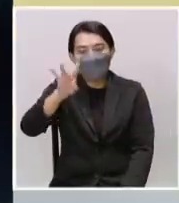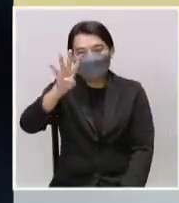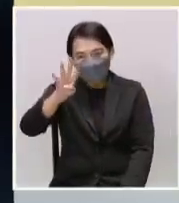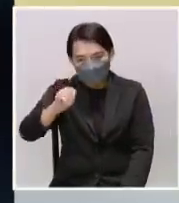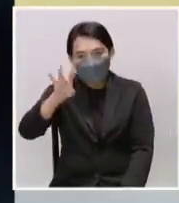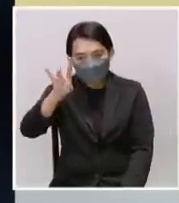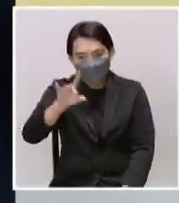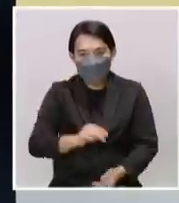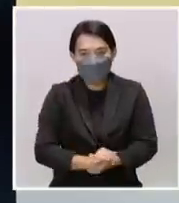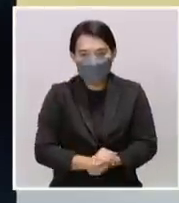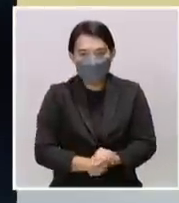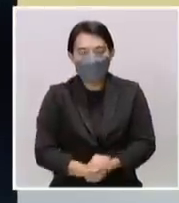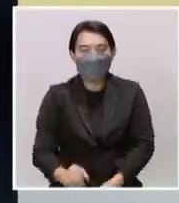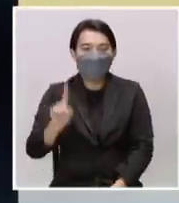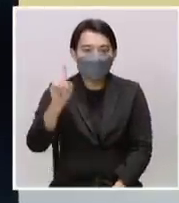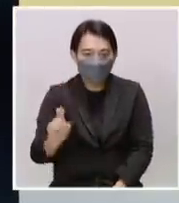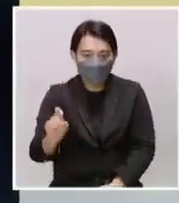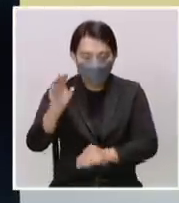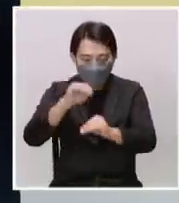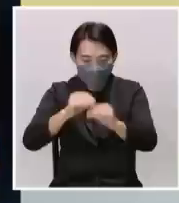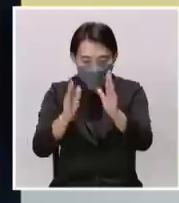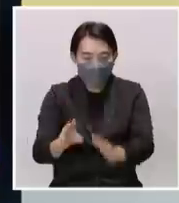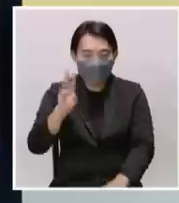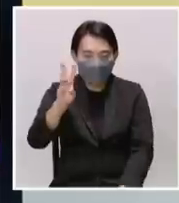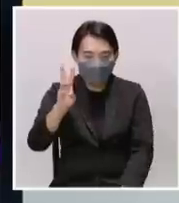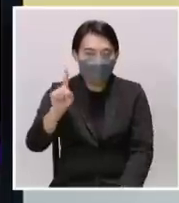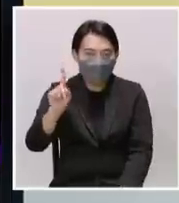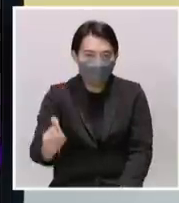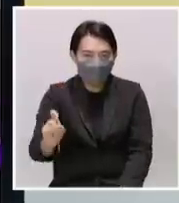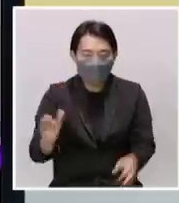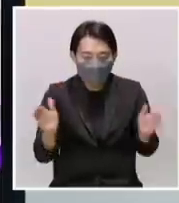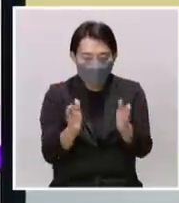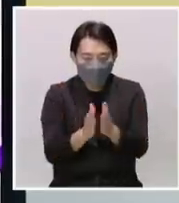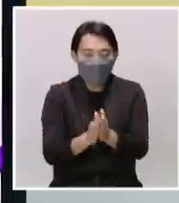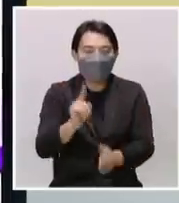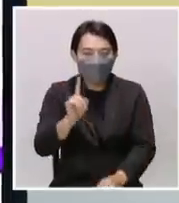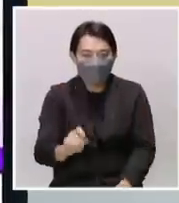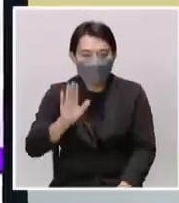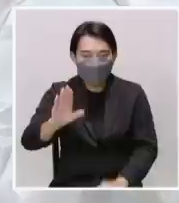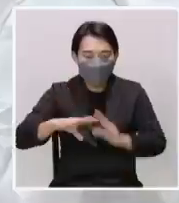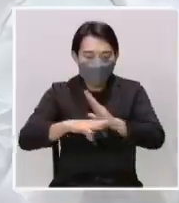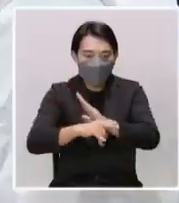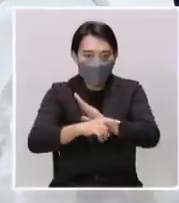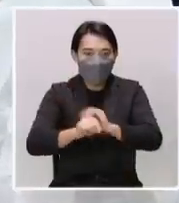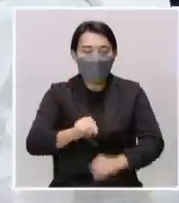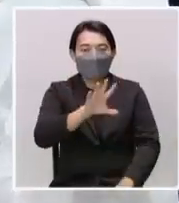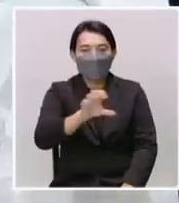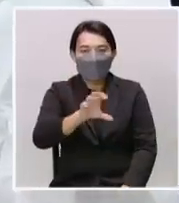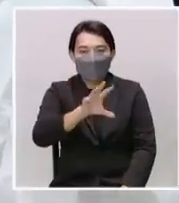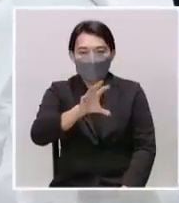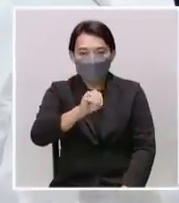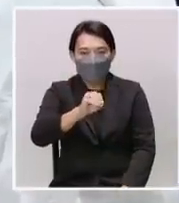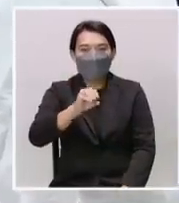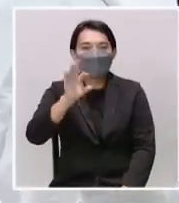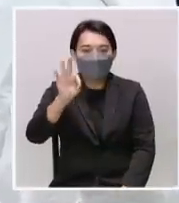64,448 รายมีรายงานผู้เสียชีวิตเพิ่ม6รายค่ะยอดรวมเสียชีวิตสะสมของชลบุรี559ร